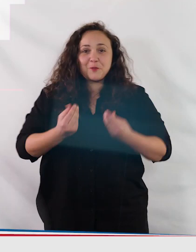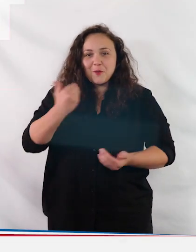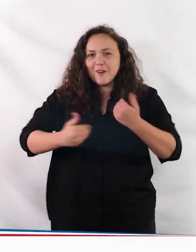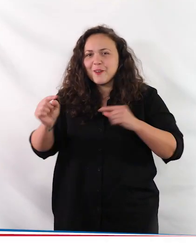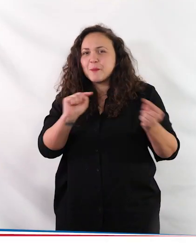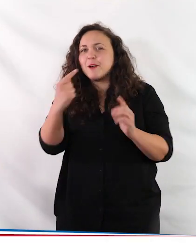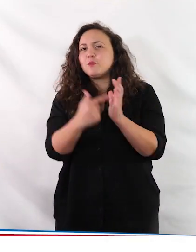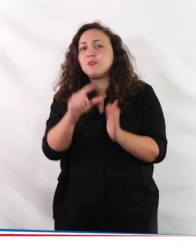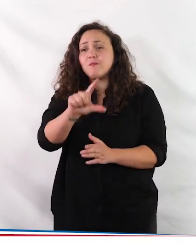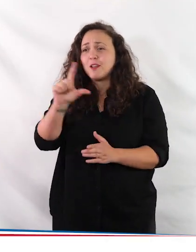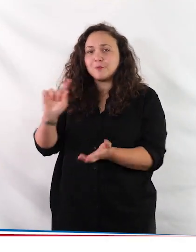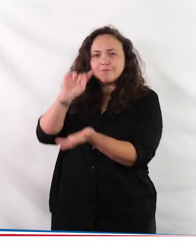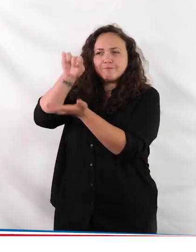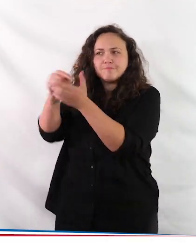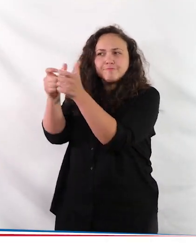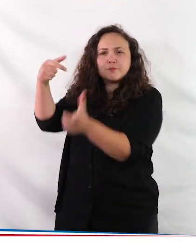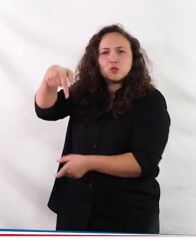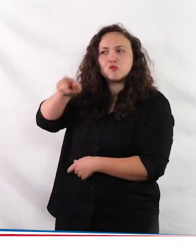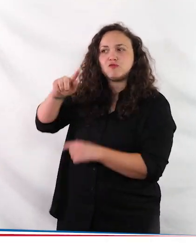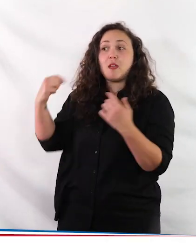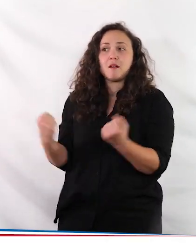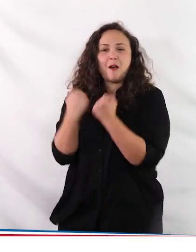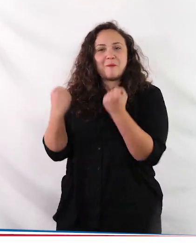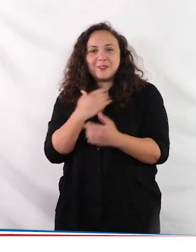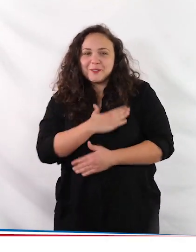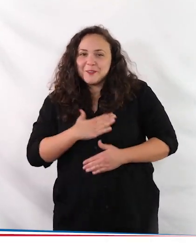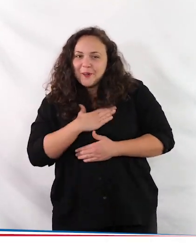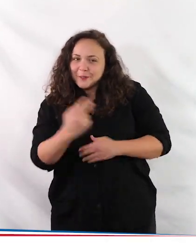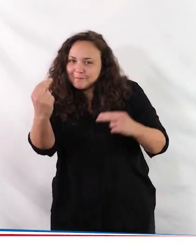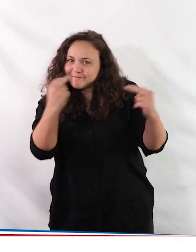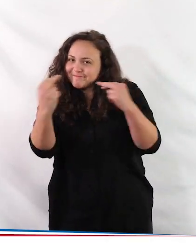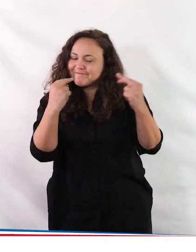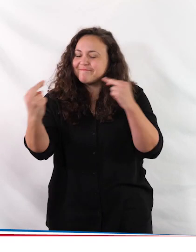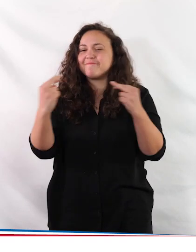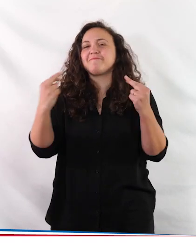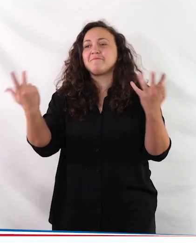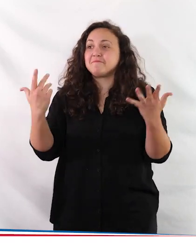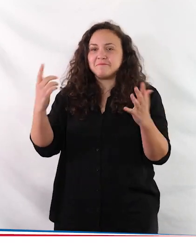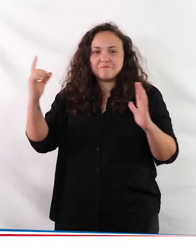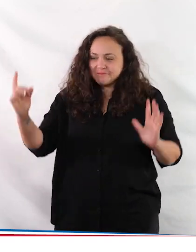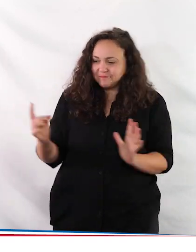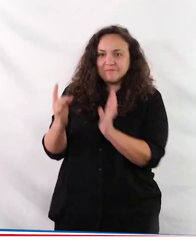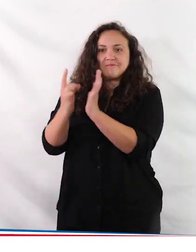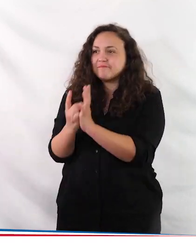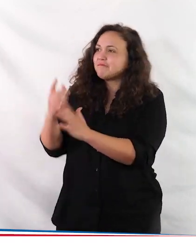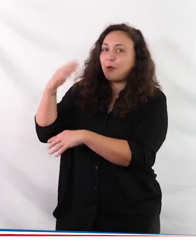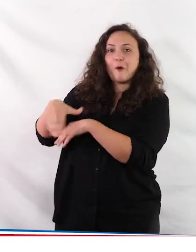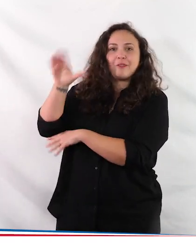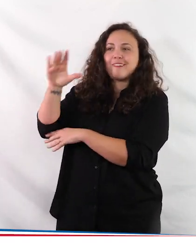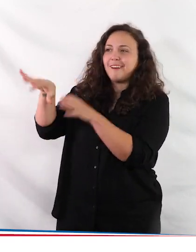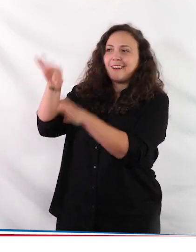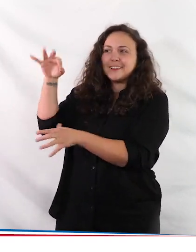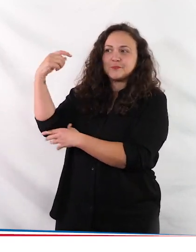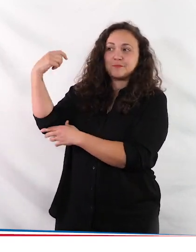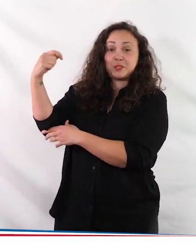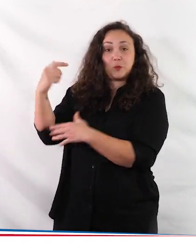Bienvenue dans En débat 2022 au cœur des QG de campagne. Très heureux de vous retrouver pour vous emmener à la rencontre des candidates et des candidats à l'élection présidentielle. Et